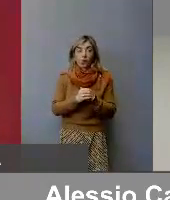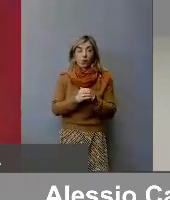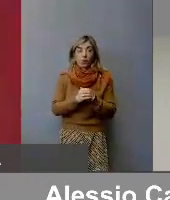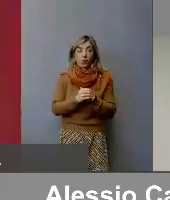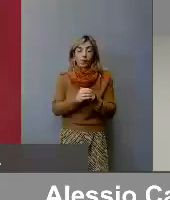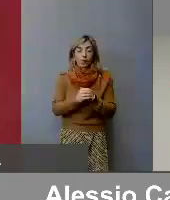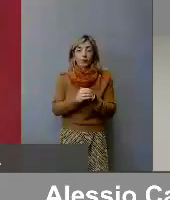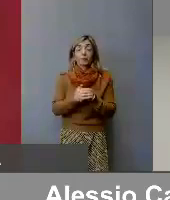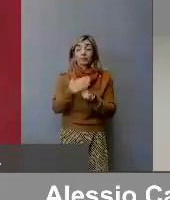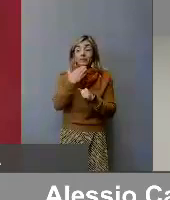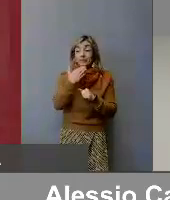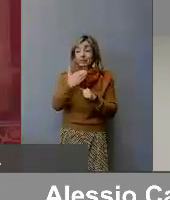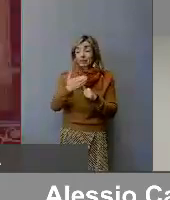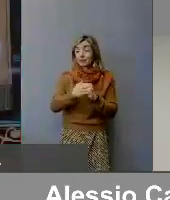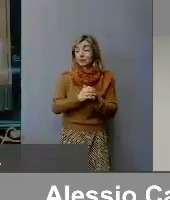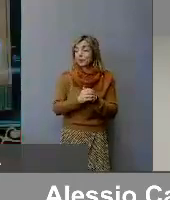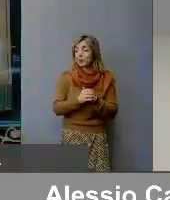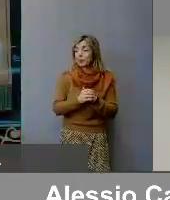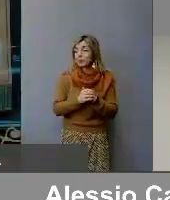grazie